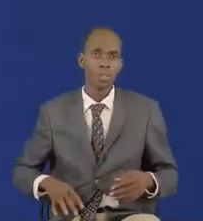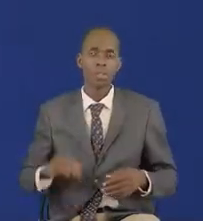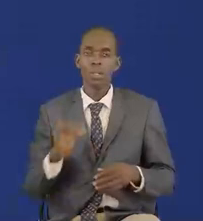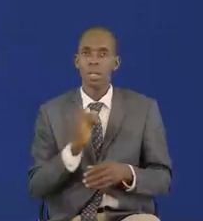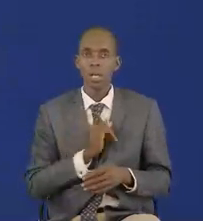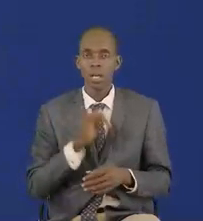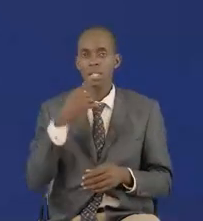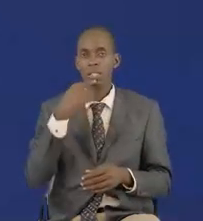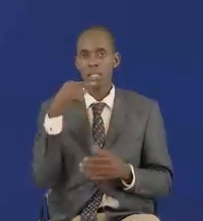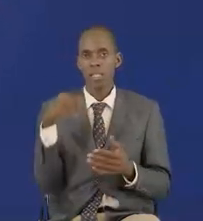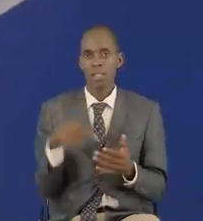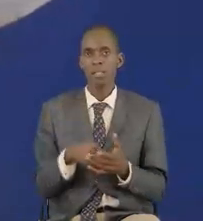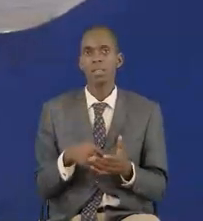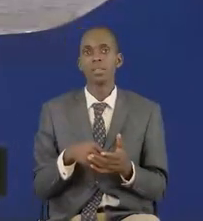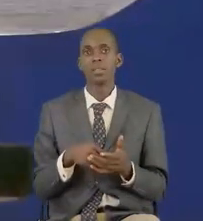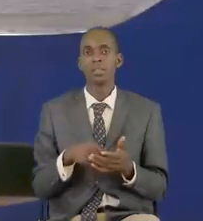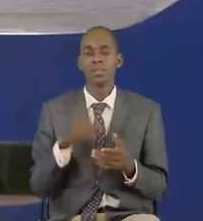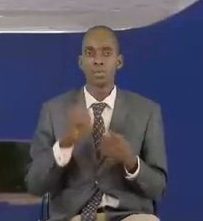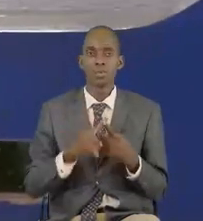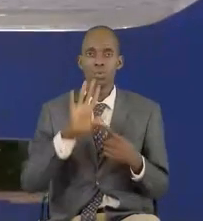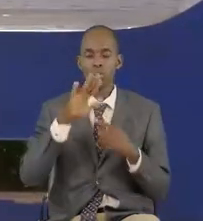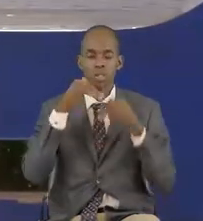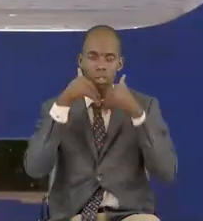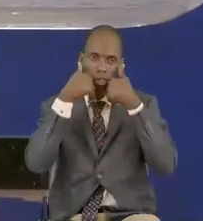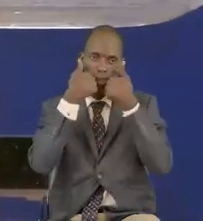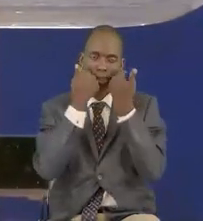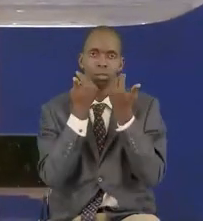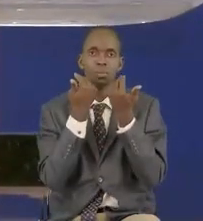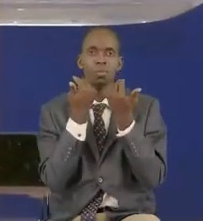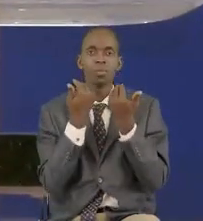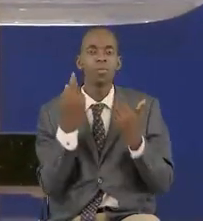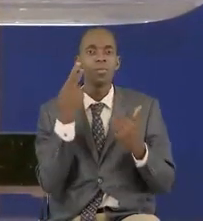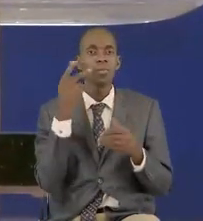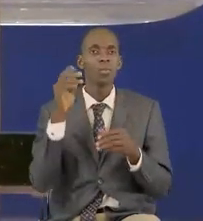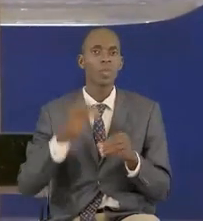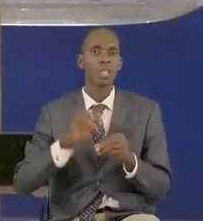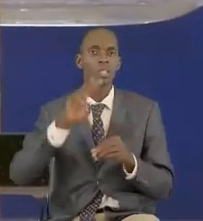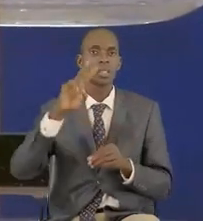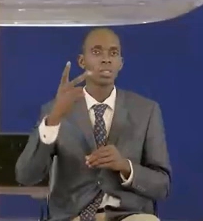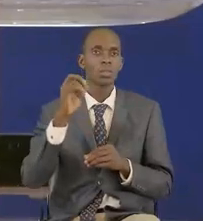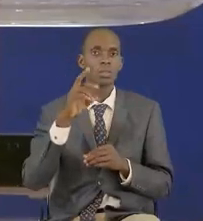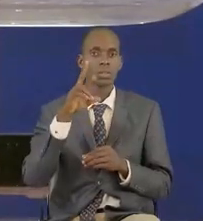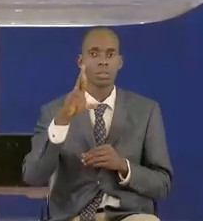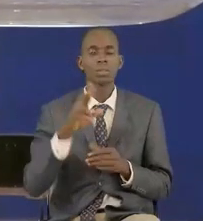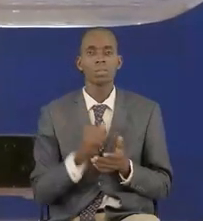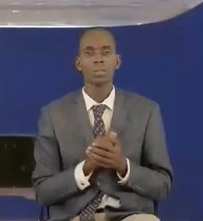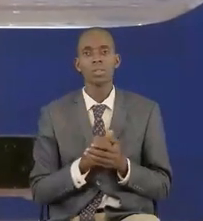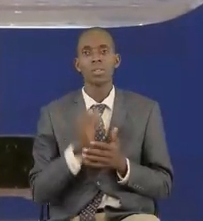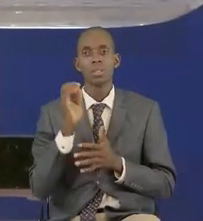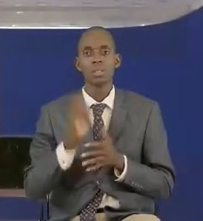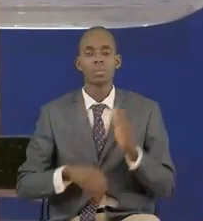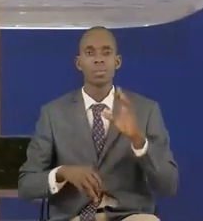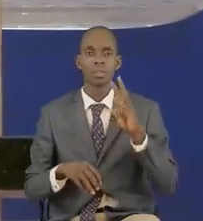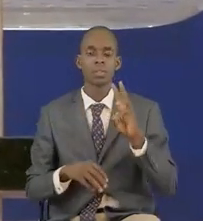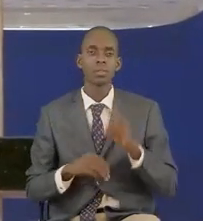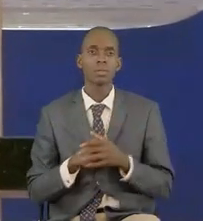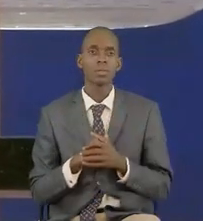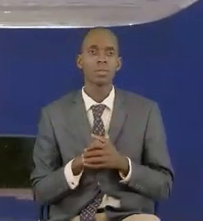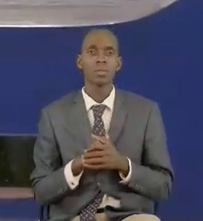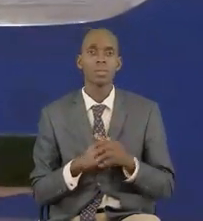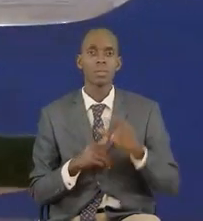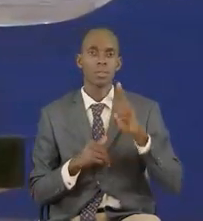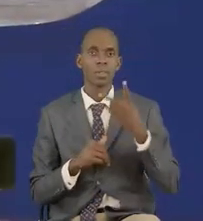je le dis à votre honte nous allons deuxième Corinthiens chapitre